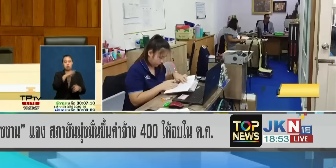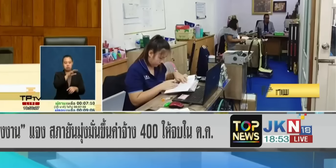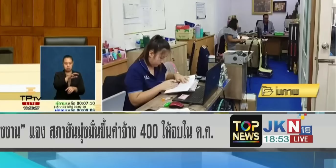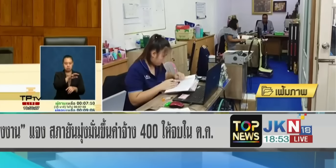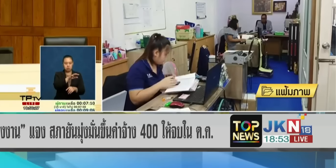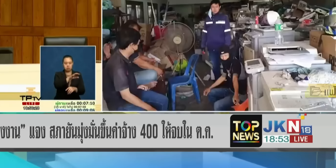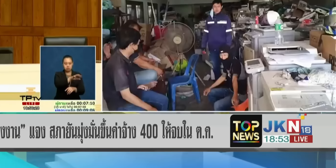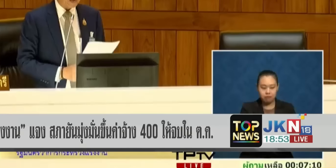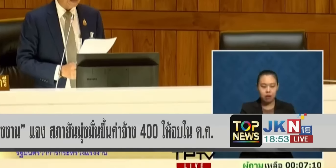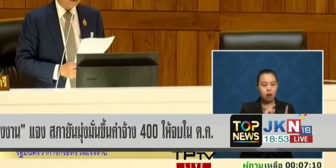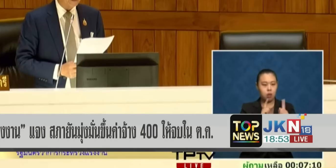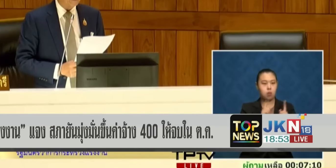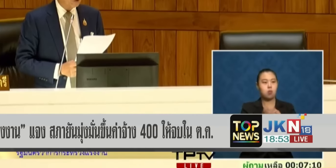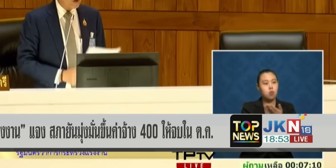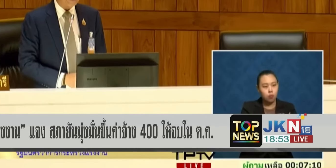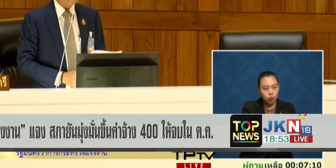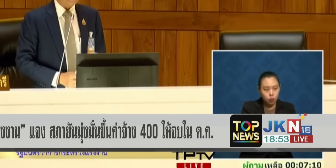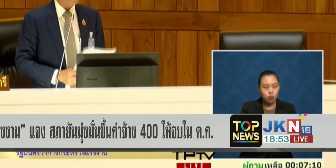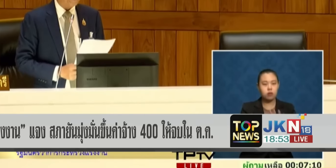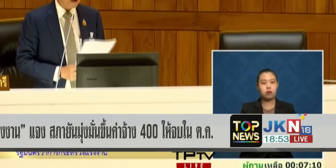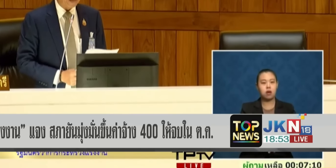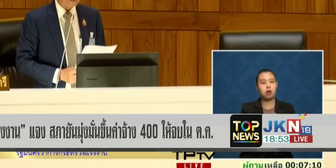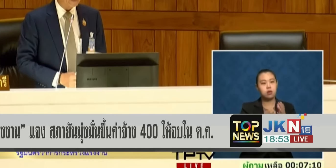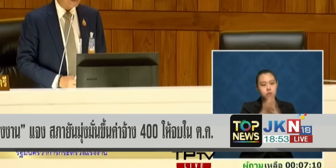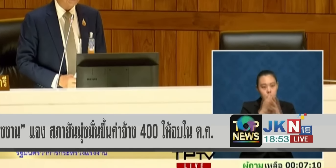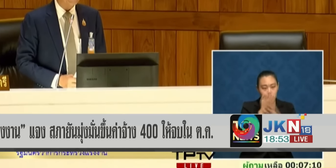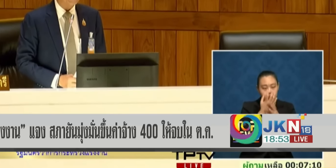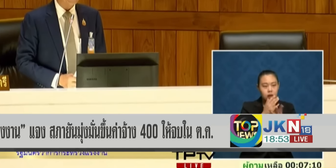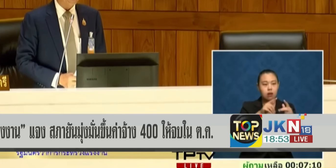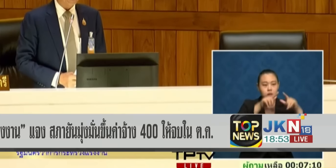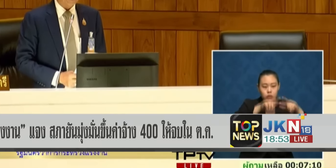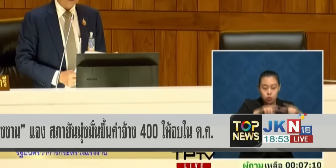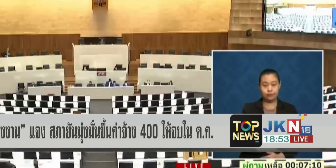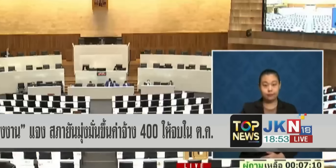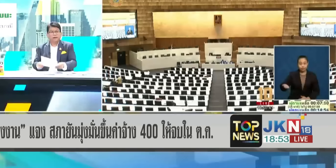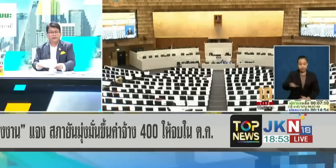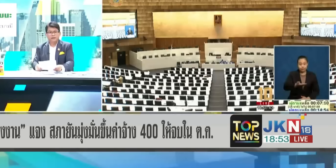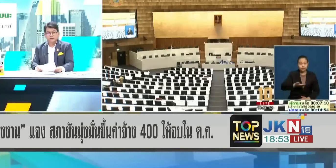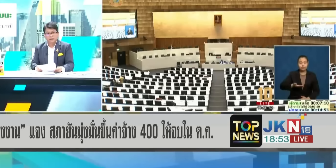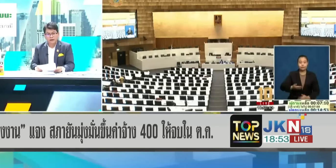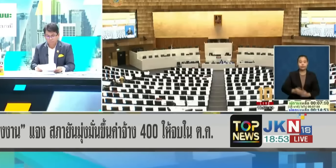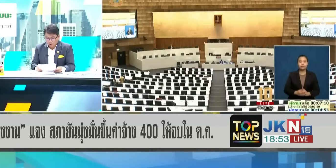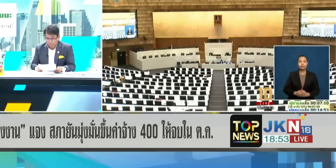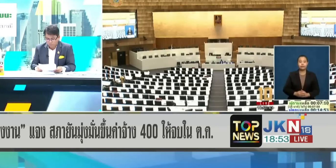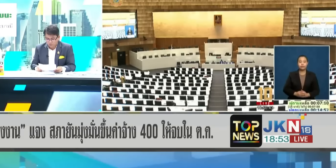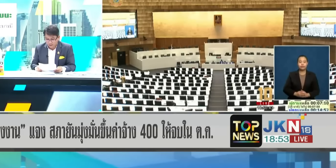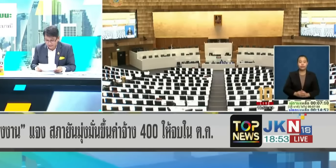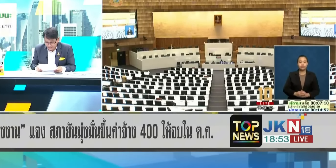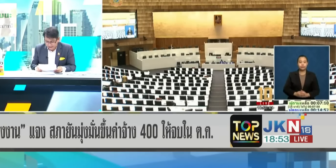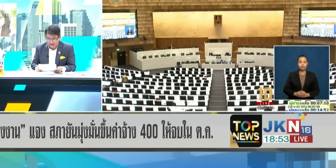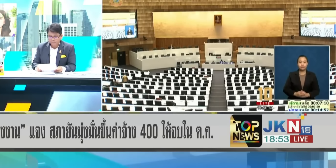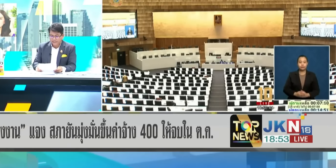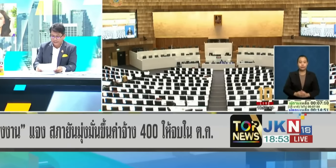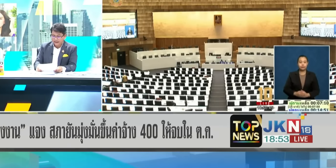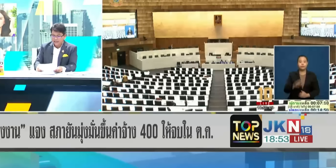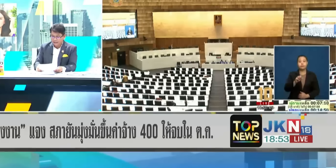หมเพื่อเป็นการช่วยเหลือกับฝ่ายใดจ้าง นะฮะอันนี้คือคำตอบถึงเจตน